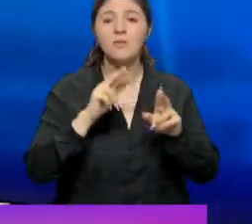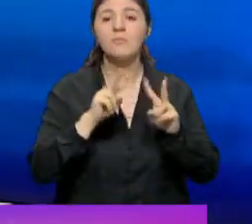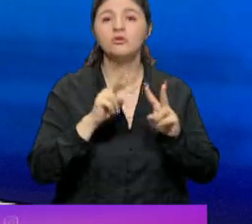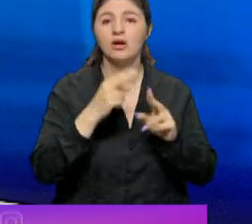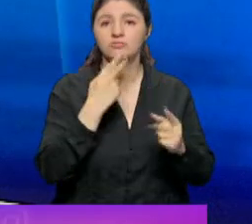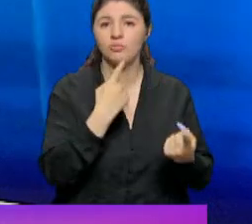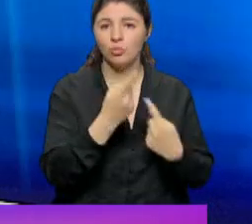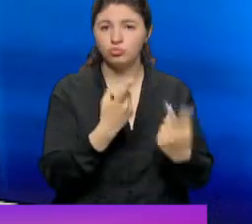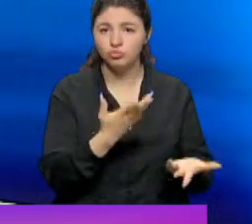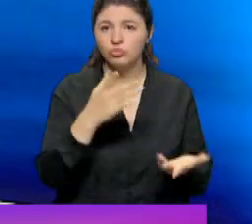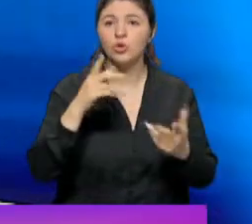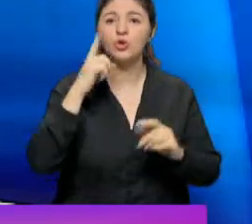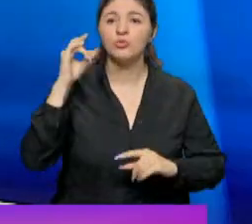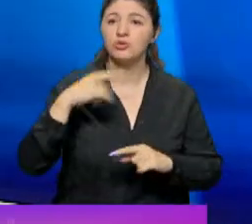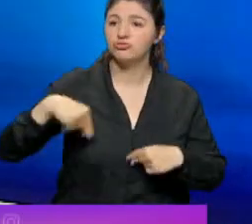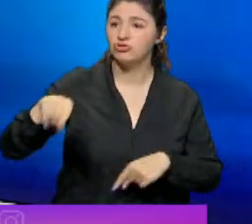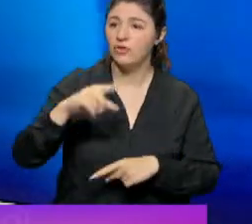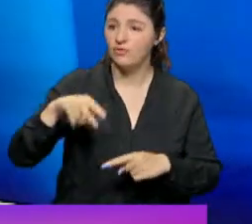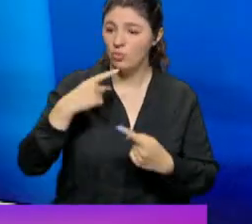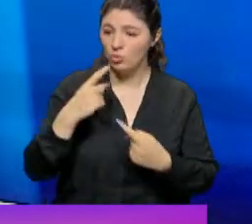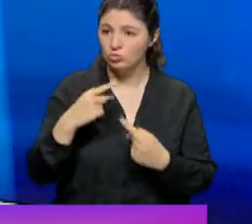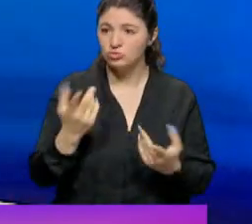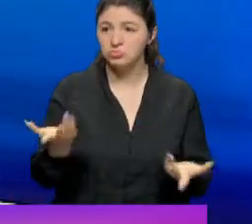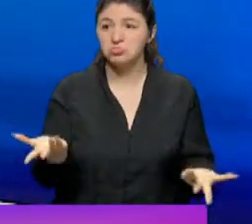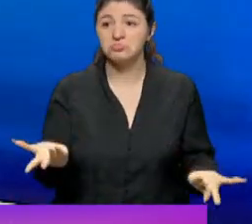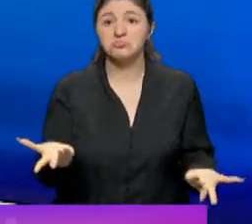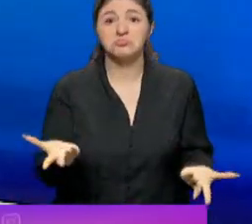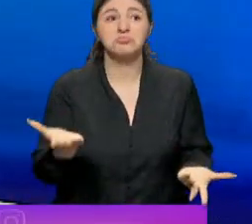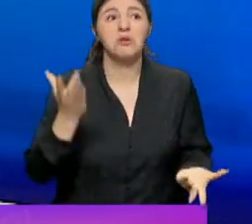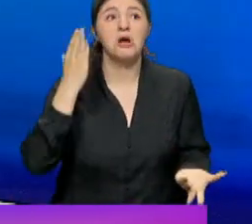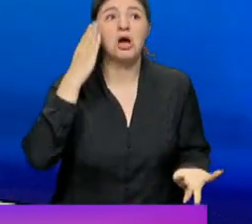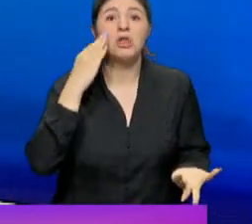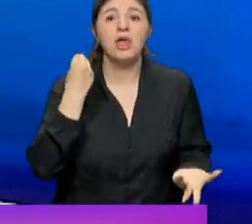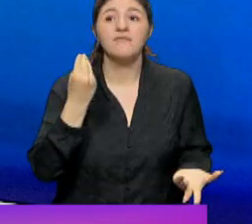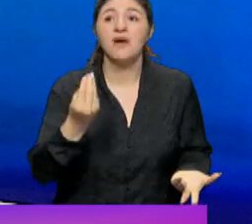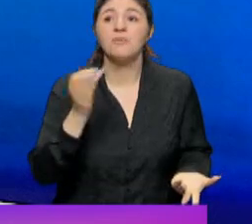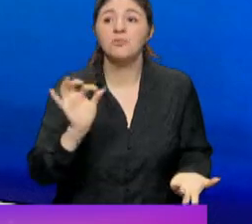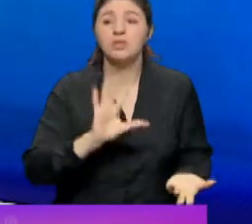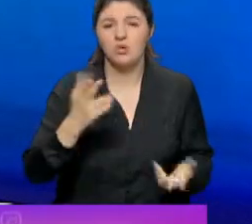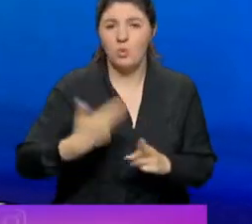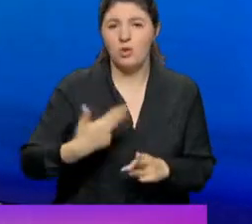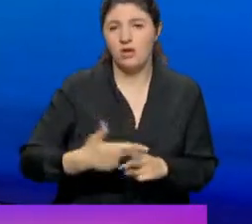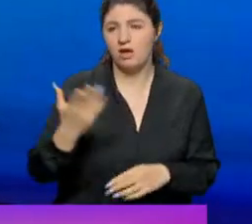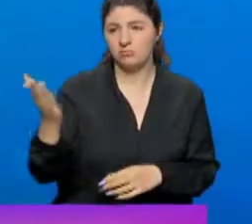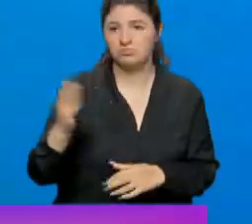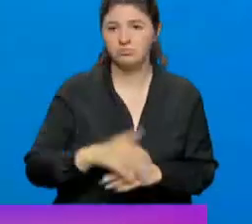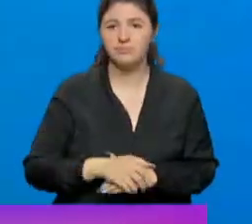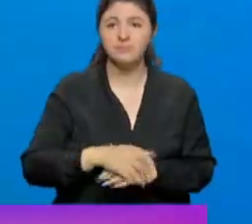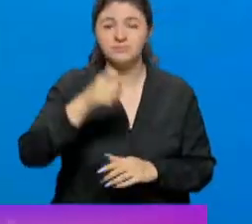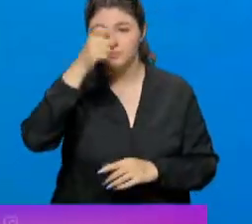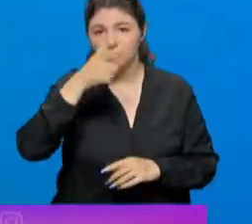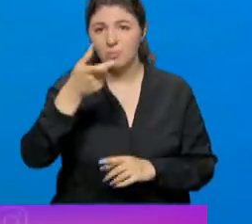konuştum hükümet çevreleri ile de konuştum ne anlam vermek mümkün değil işte örnekler bu